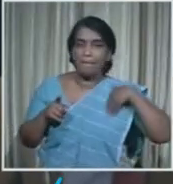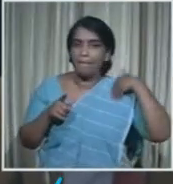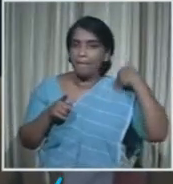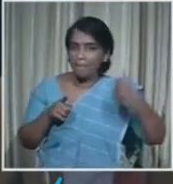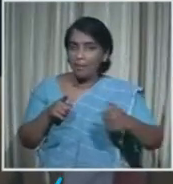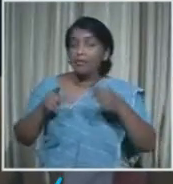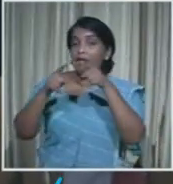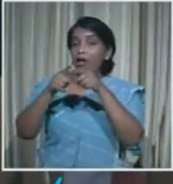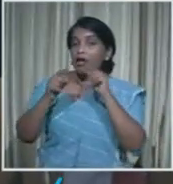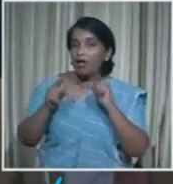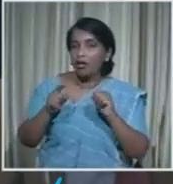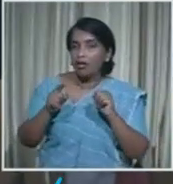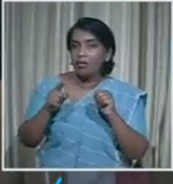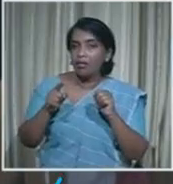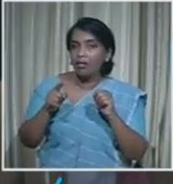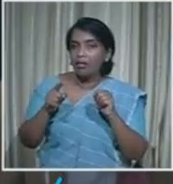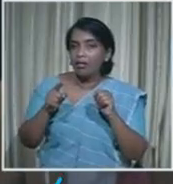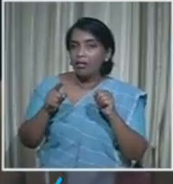ඒ තමයි